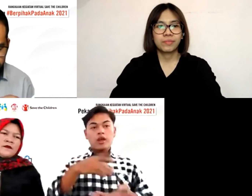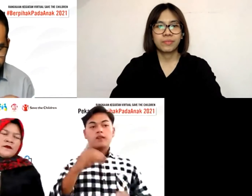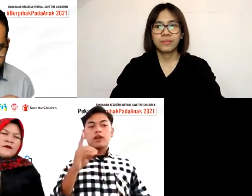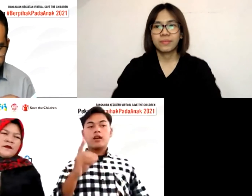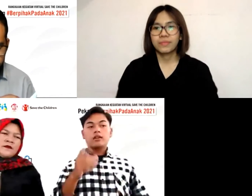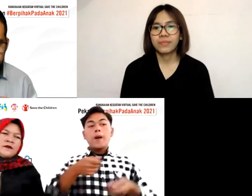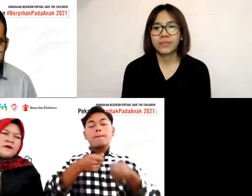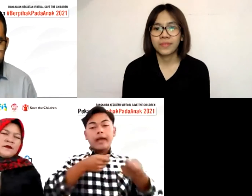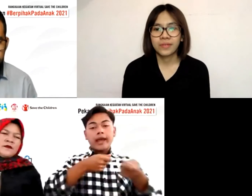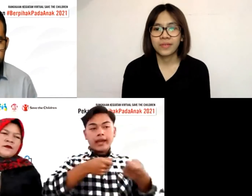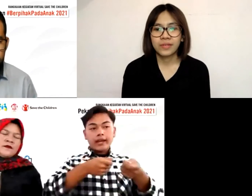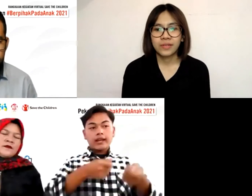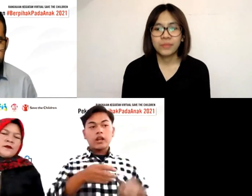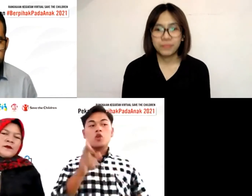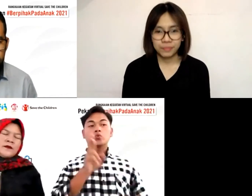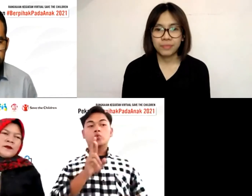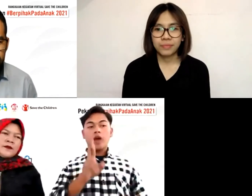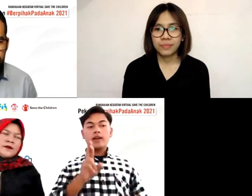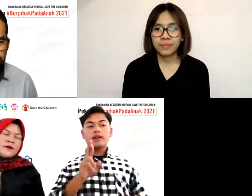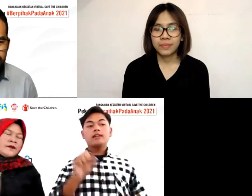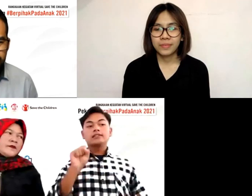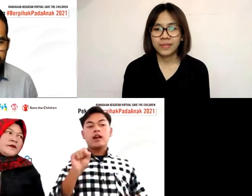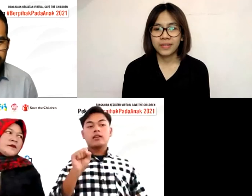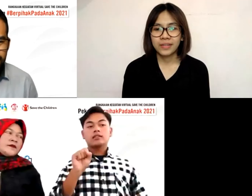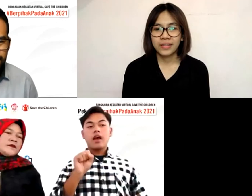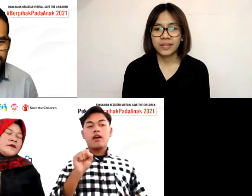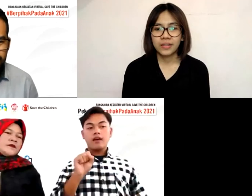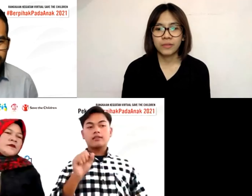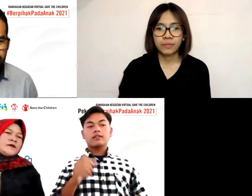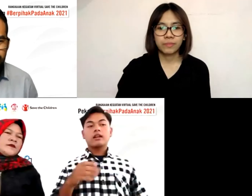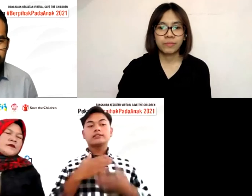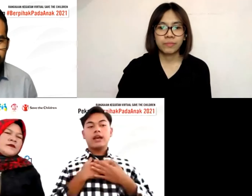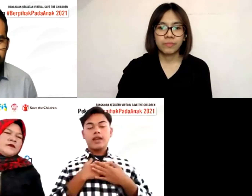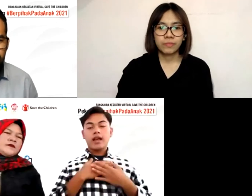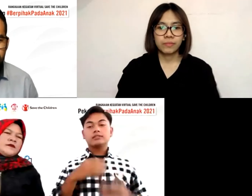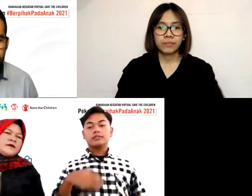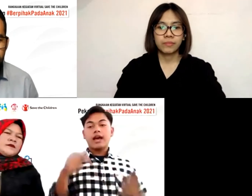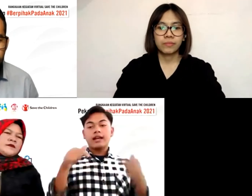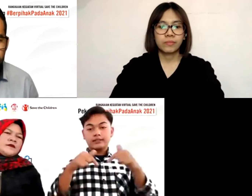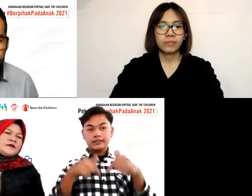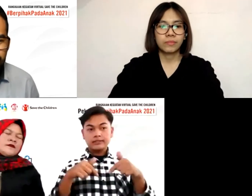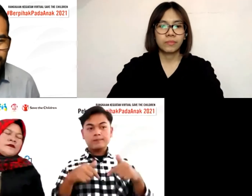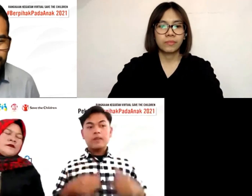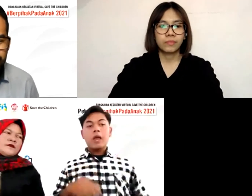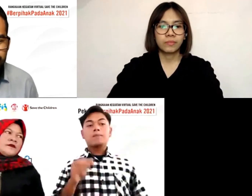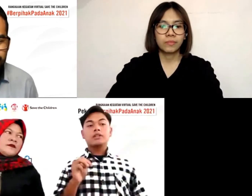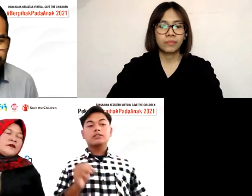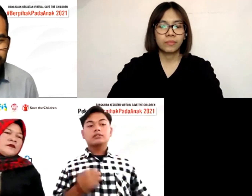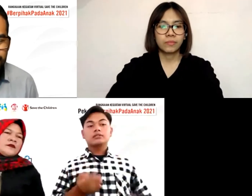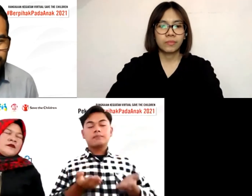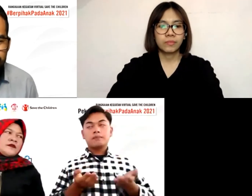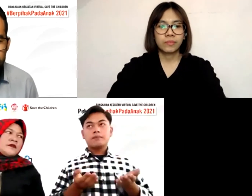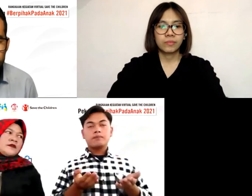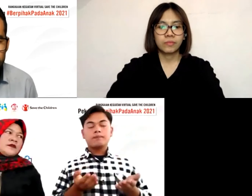tapu na peng bunga tata tanya dan